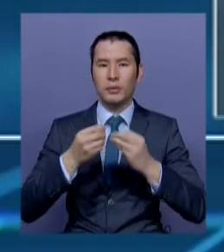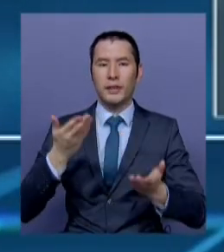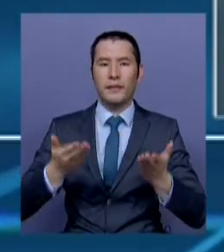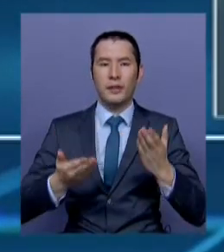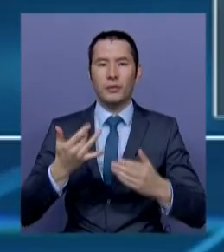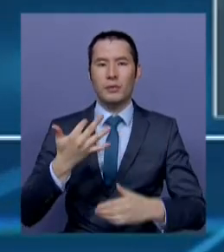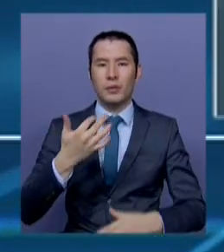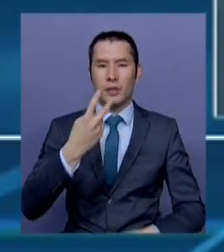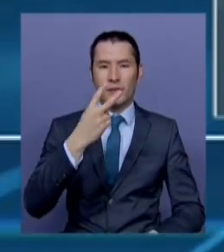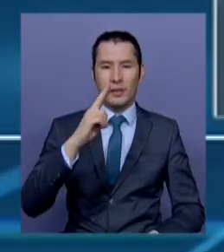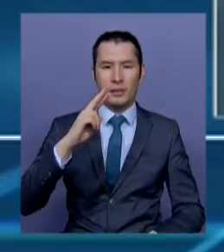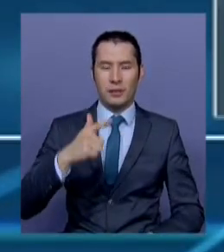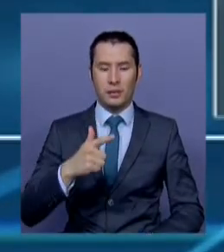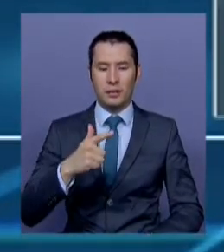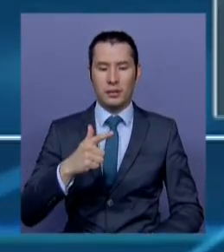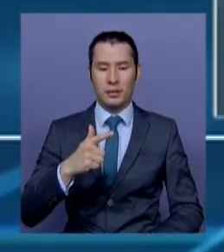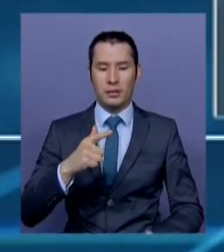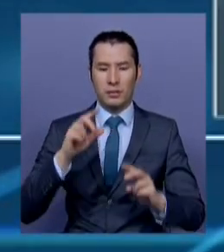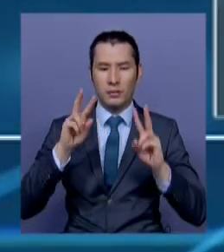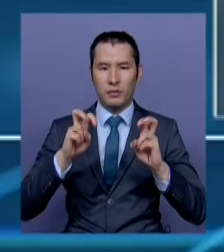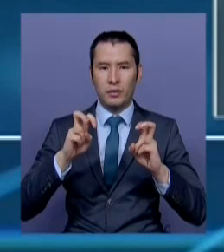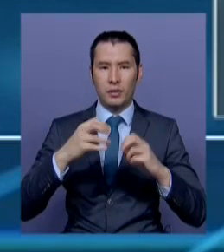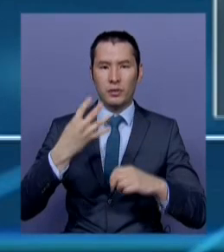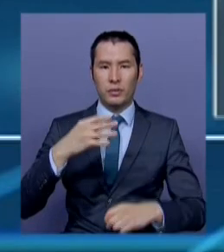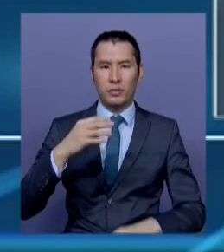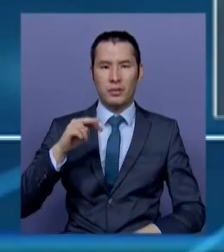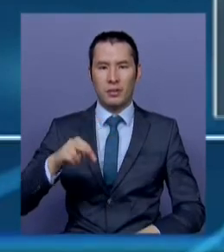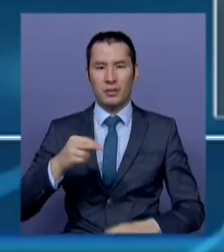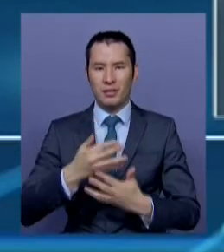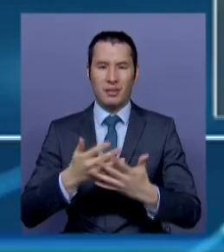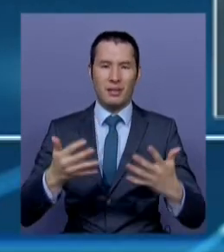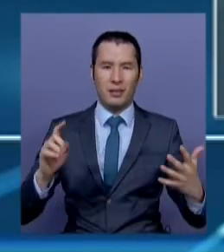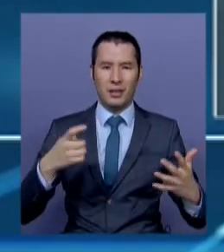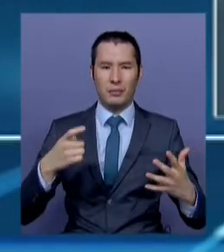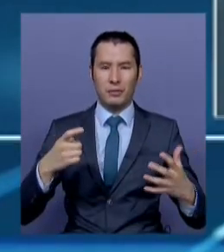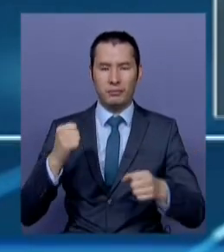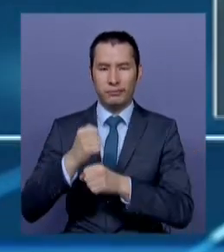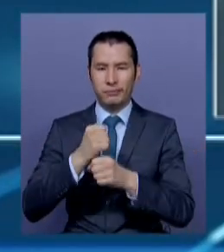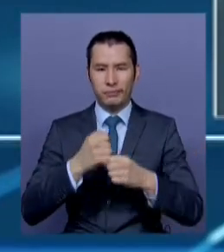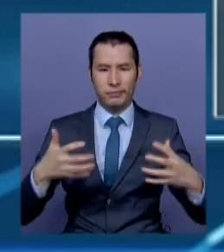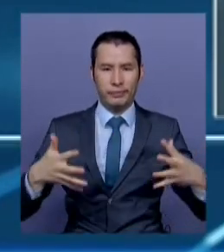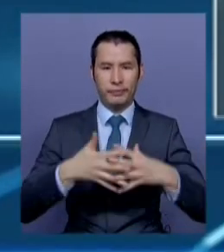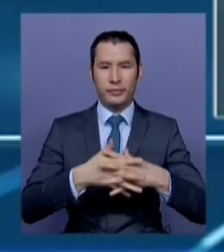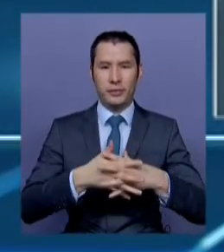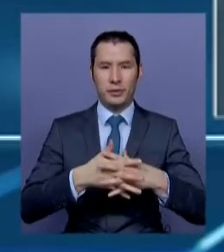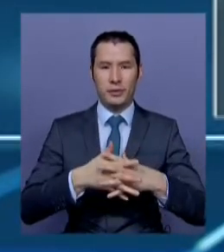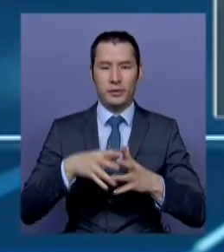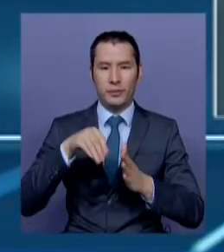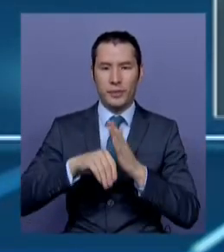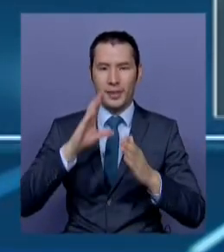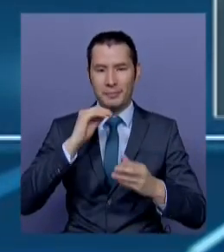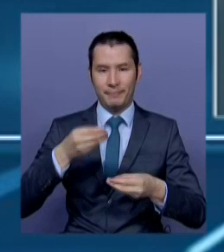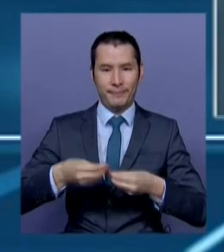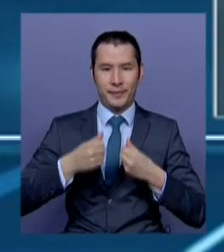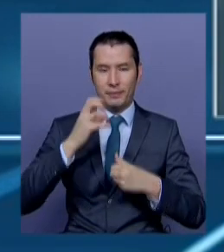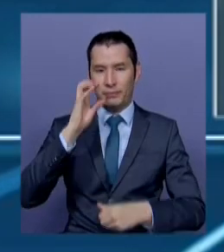синтетикалық есірткі, 2 килограмм реагент, 40 литр әртүрлі прекурсор және зертханалық жағдайда психотроптық заттар жасау